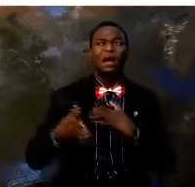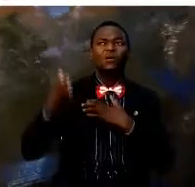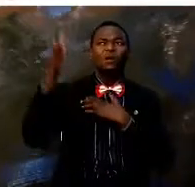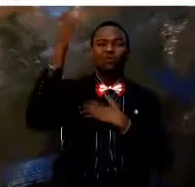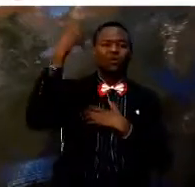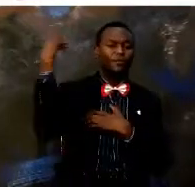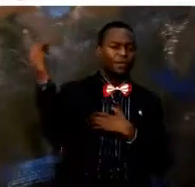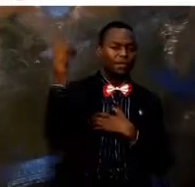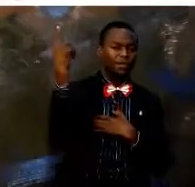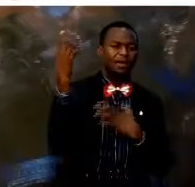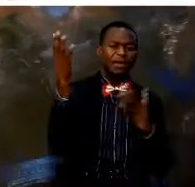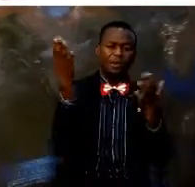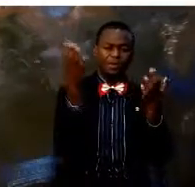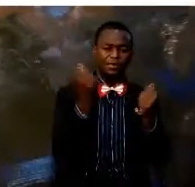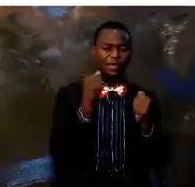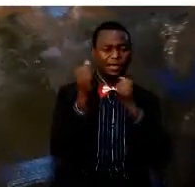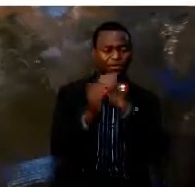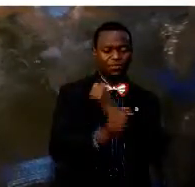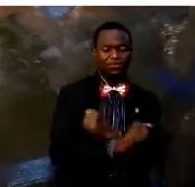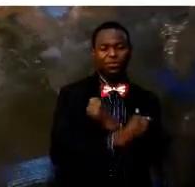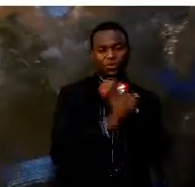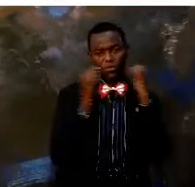pekee awezaye kutuokoa?